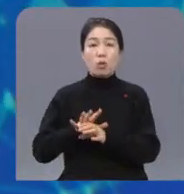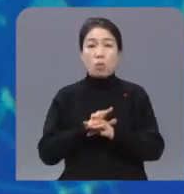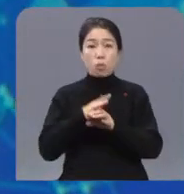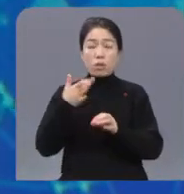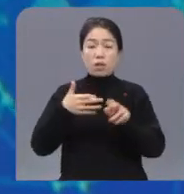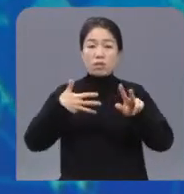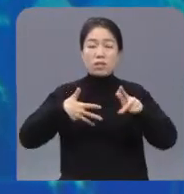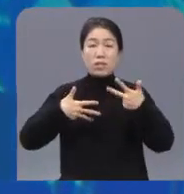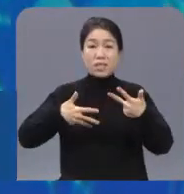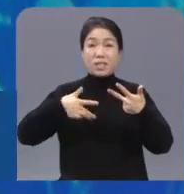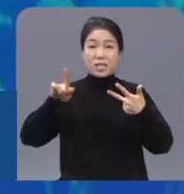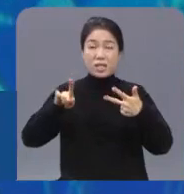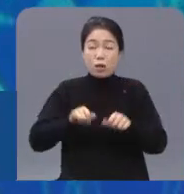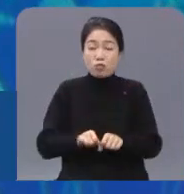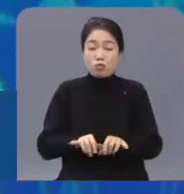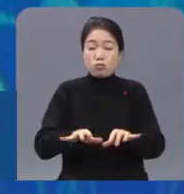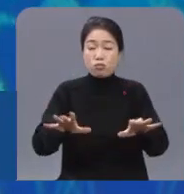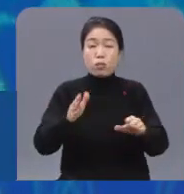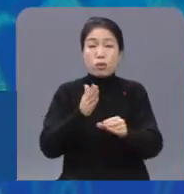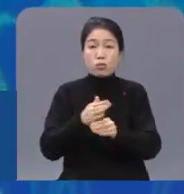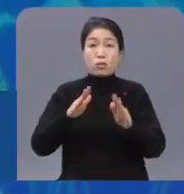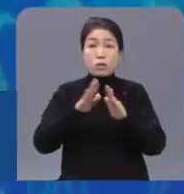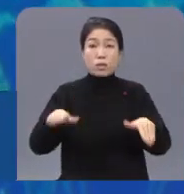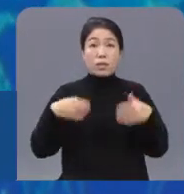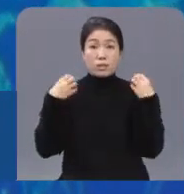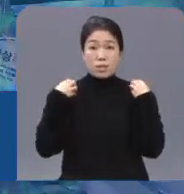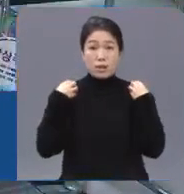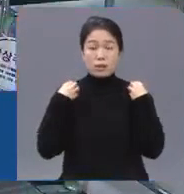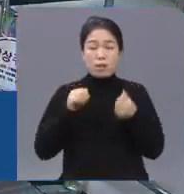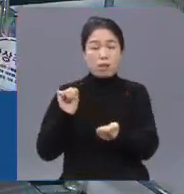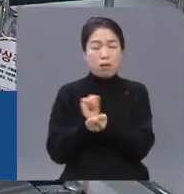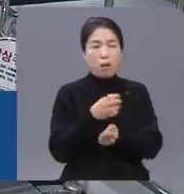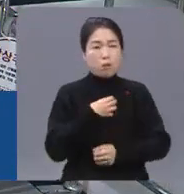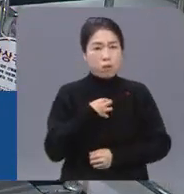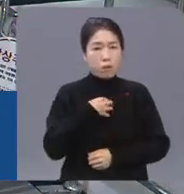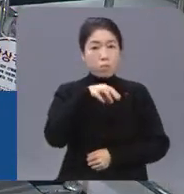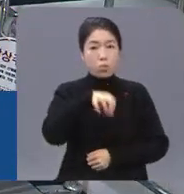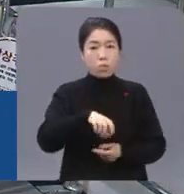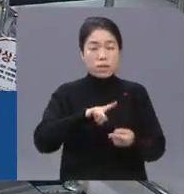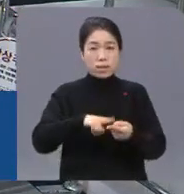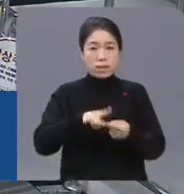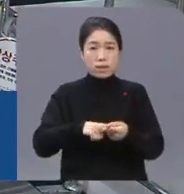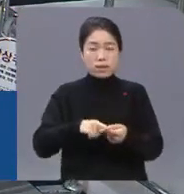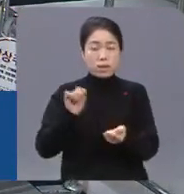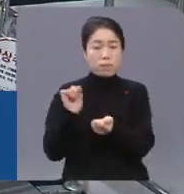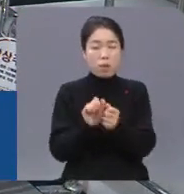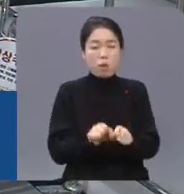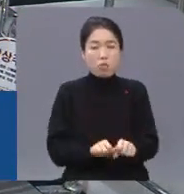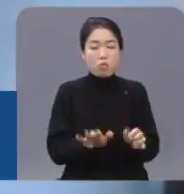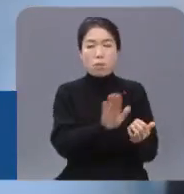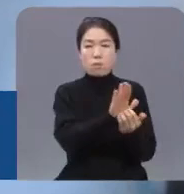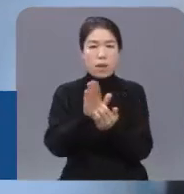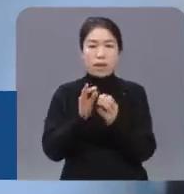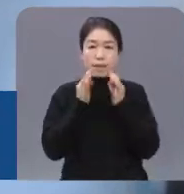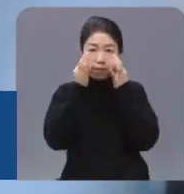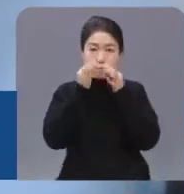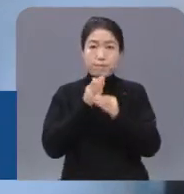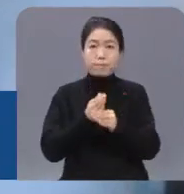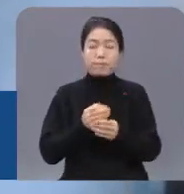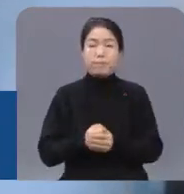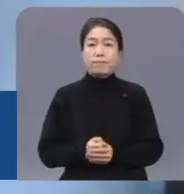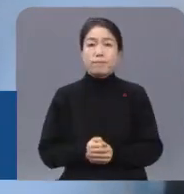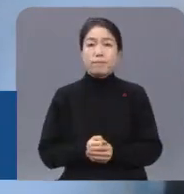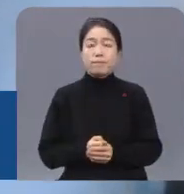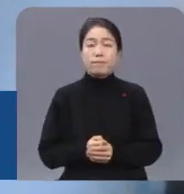코로나19 7차 유행이 지속되는 가운데 전라남도가 감염 취약 시설을 중심으로 감염 확산 차단에 주력하고 있습니다